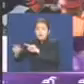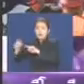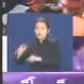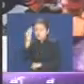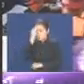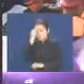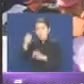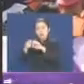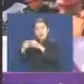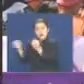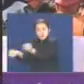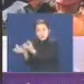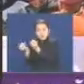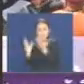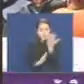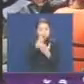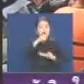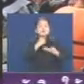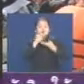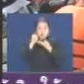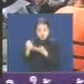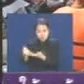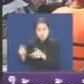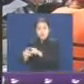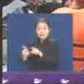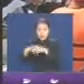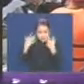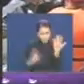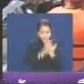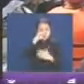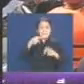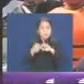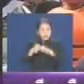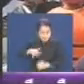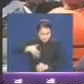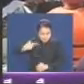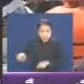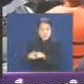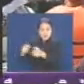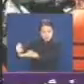ก็ตามประเทศอื่นก็ดีเราก็ไปให้การช่วยเหลือเขาแต่พอเรามีเหตุเพศภัยอย่างนี้เขาก็มา